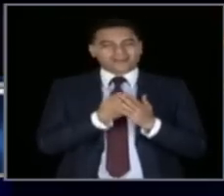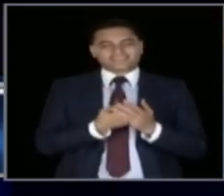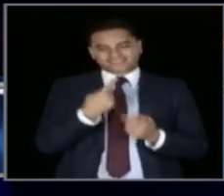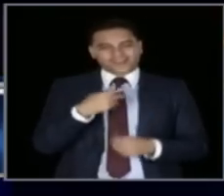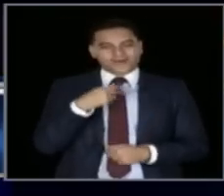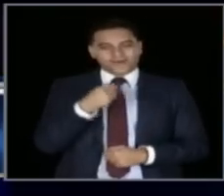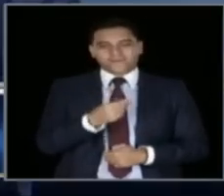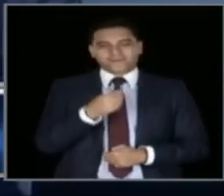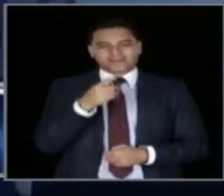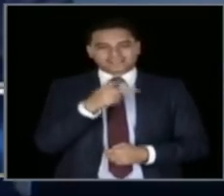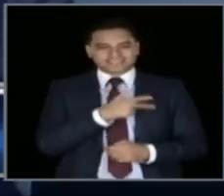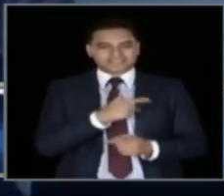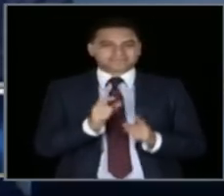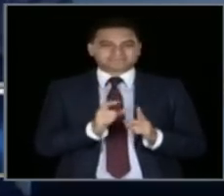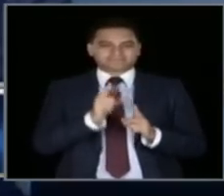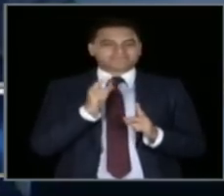نقطة، إجابة صحيحة.